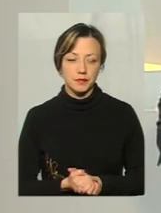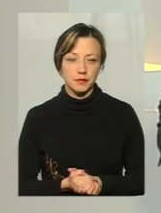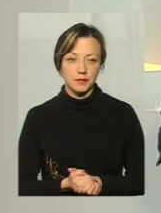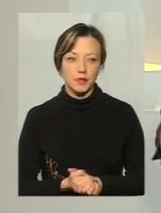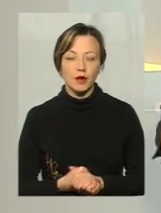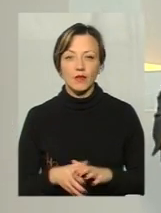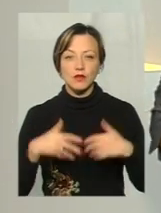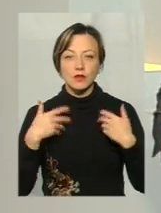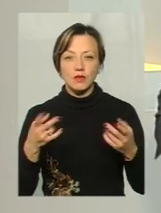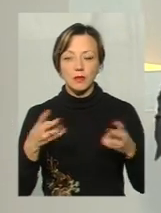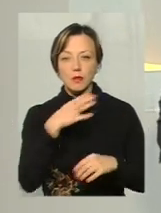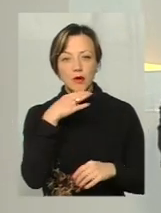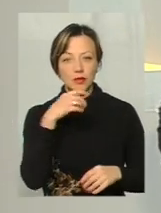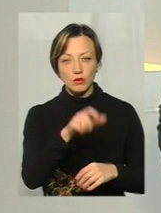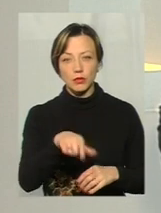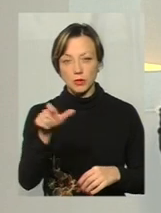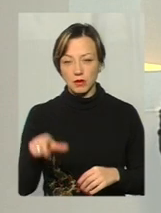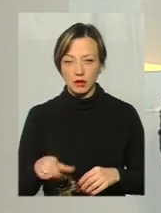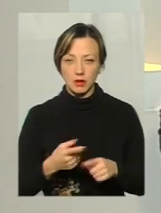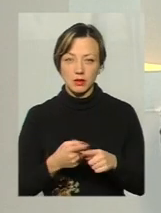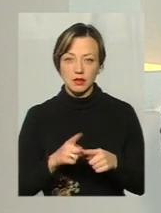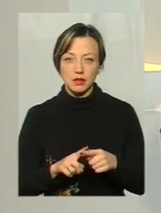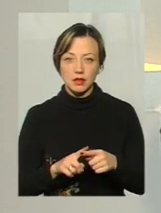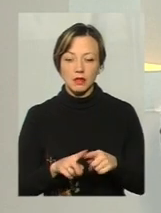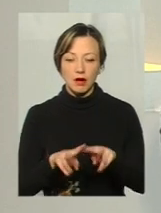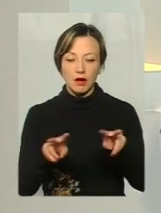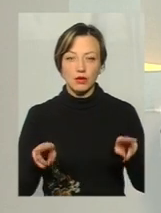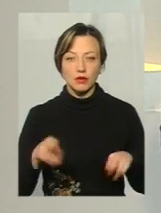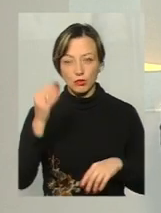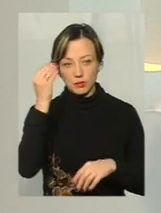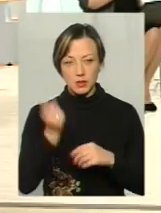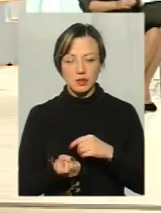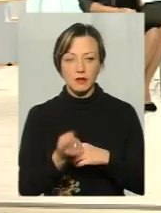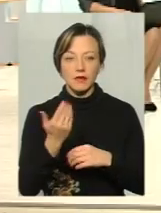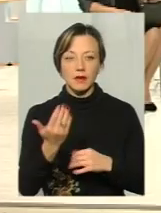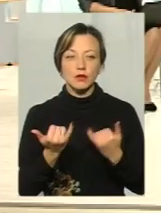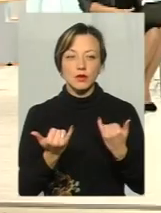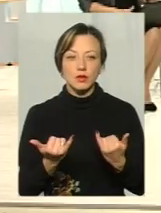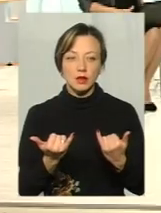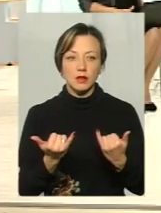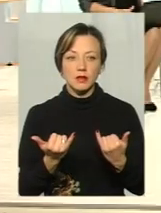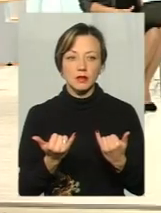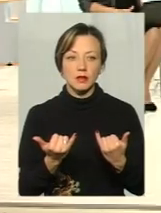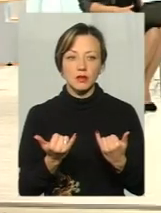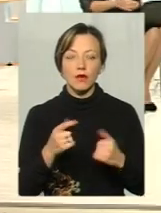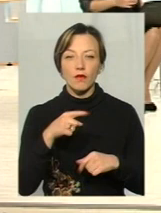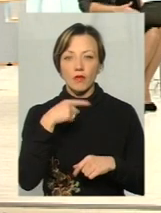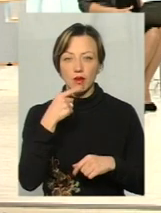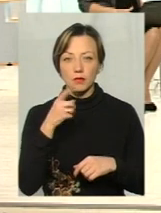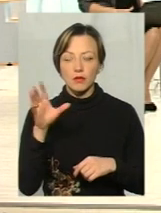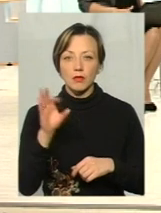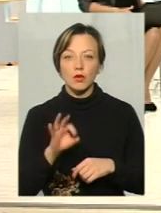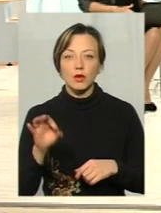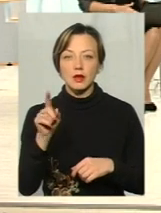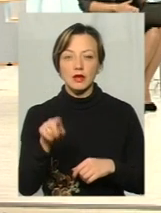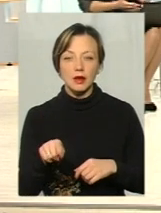критична маса. Я думаю, сьогодні ті однодумці з'являться. Ви сьогодні і пан Леонід, і пані Олена, ви всі говорили про